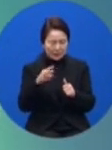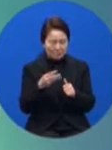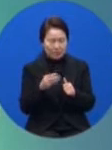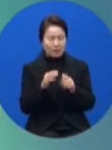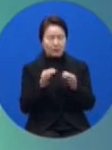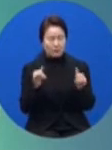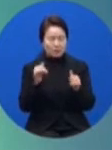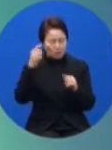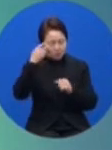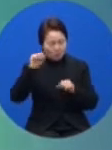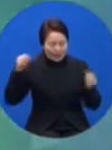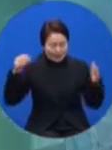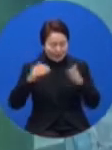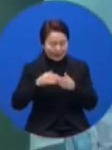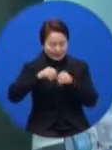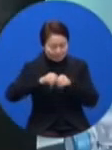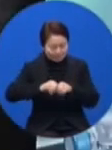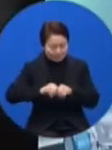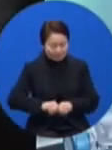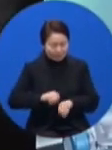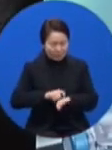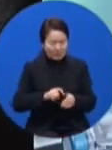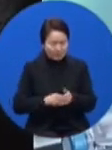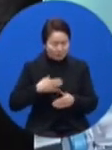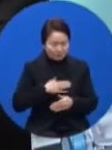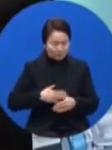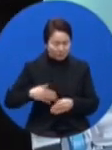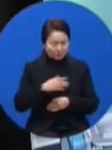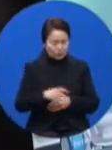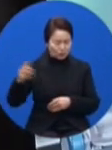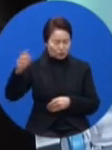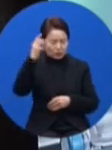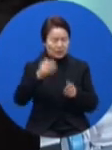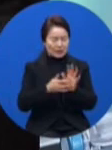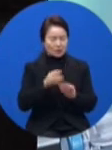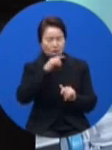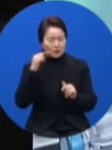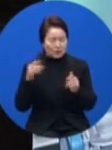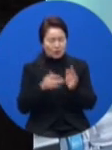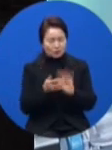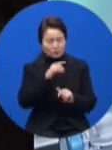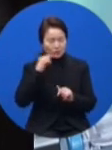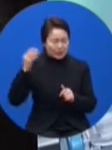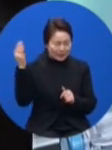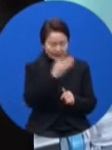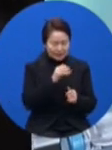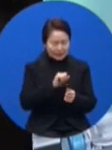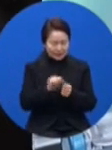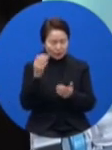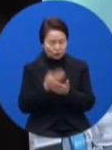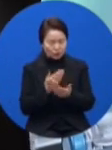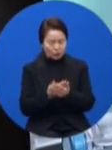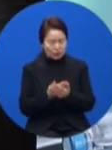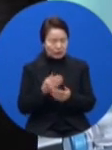끝부터 발끝까지 모든 세포 하나하나마다 마음, 감정, 의지, 영혼, 육 예세피로 깨끗이 받을지어다. 지금